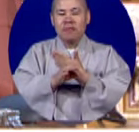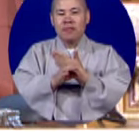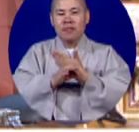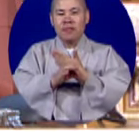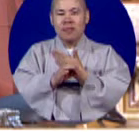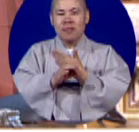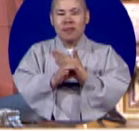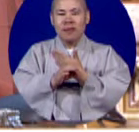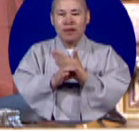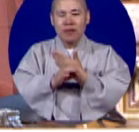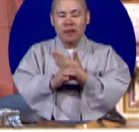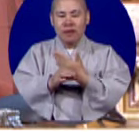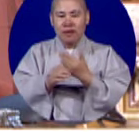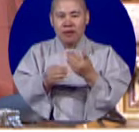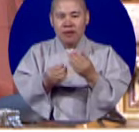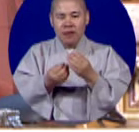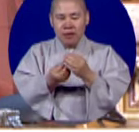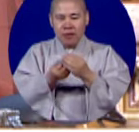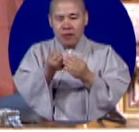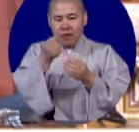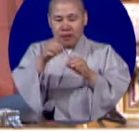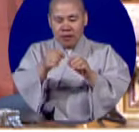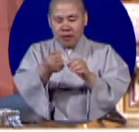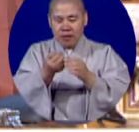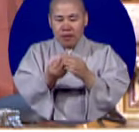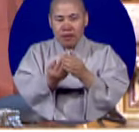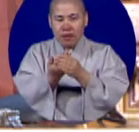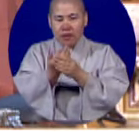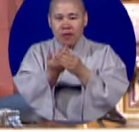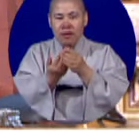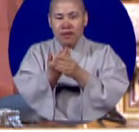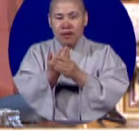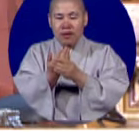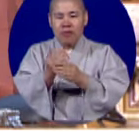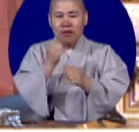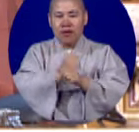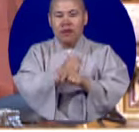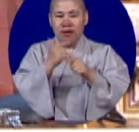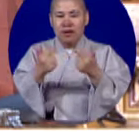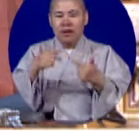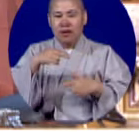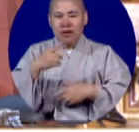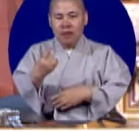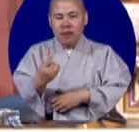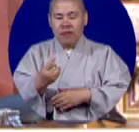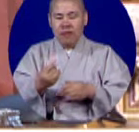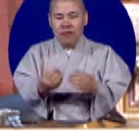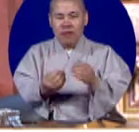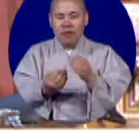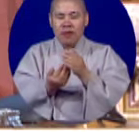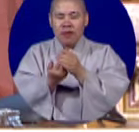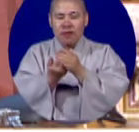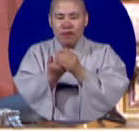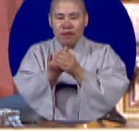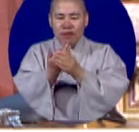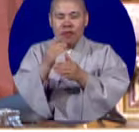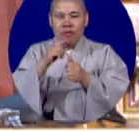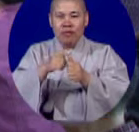자생이라 싹을 내려고 농부가 안 해도 이하가 자생이여 싹이 저절로